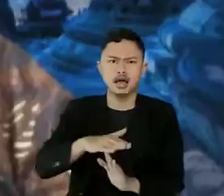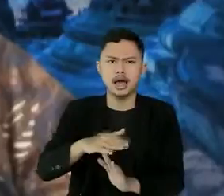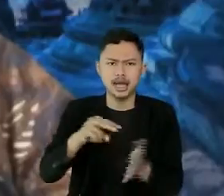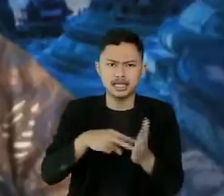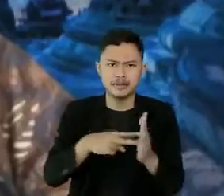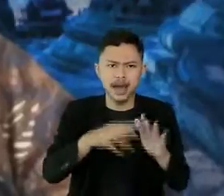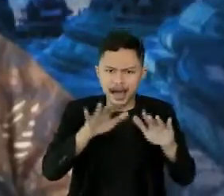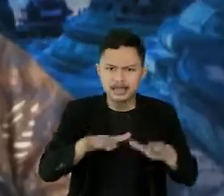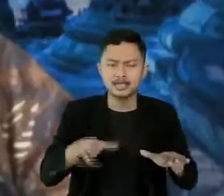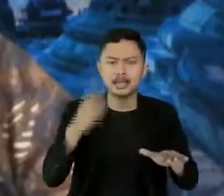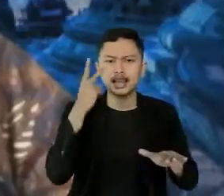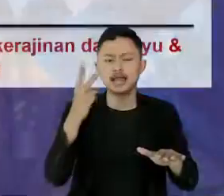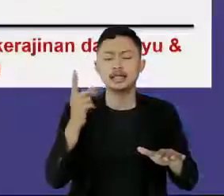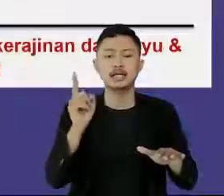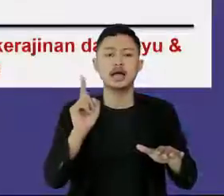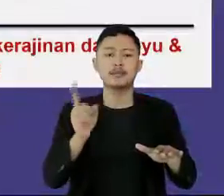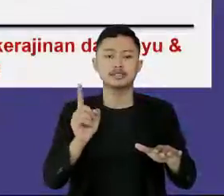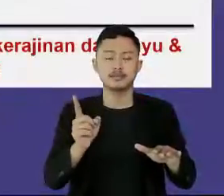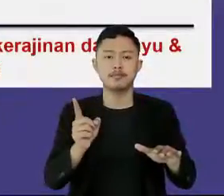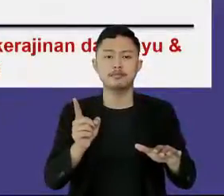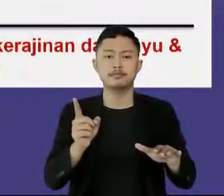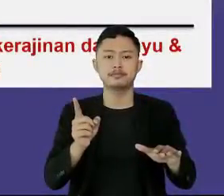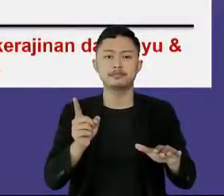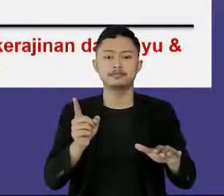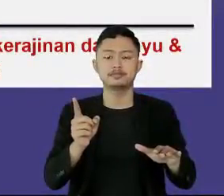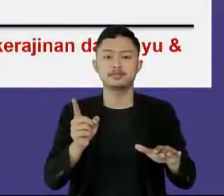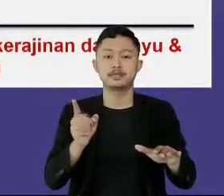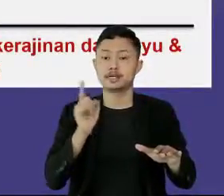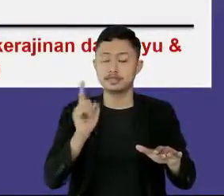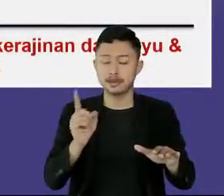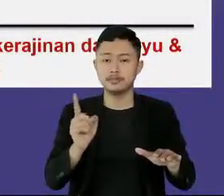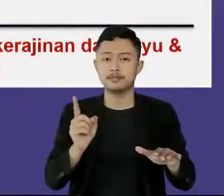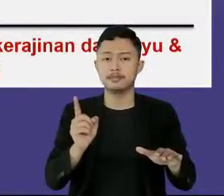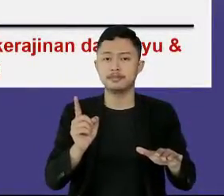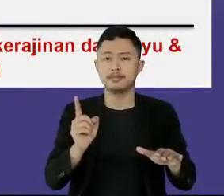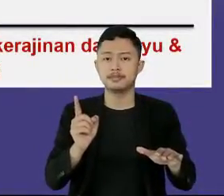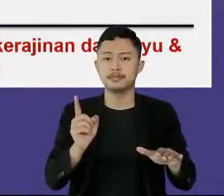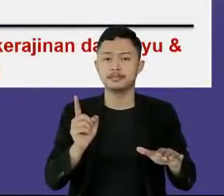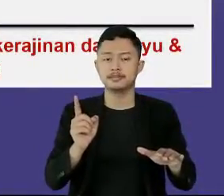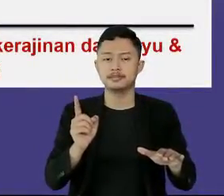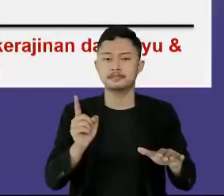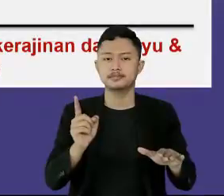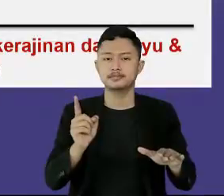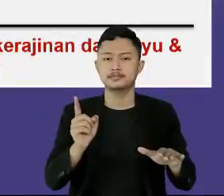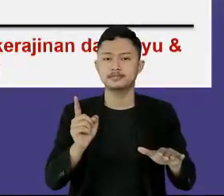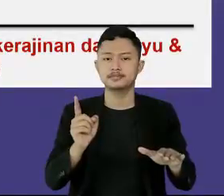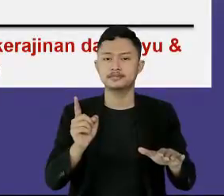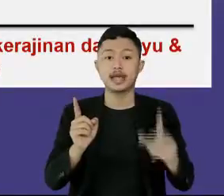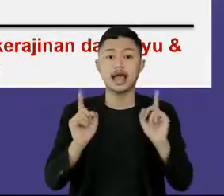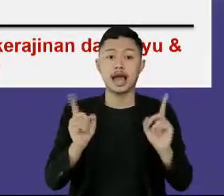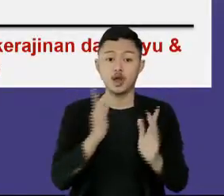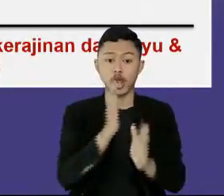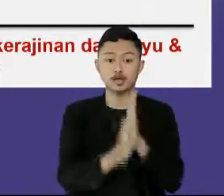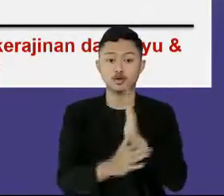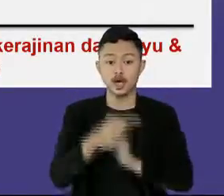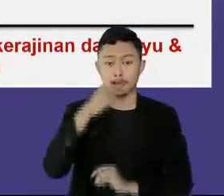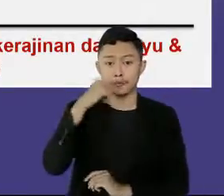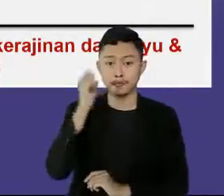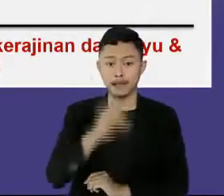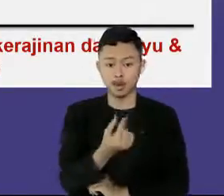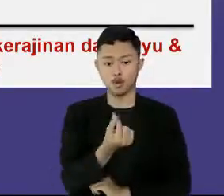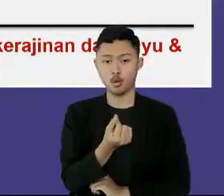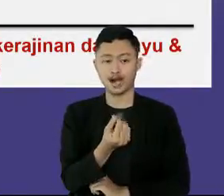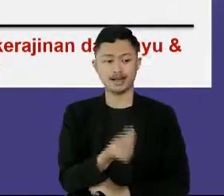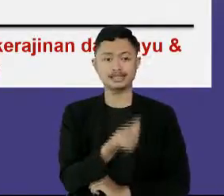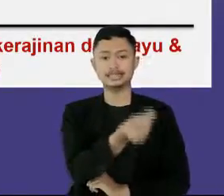harus berhati-hati karena di dalam hal apa terutama yang kalau yang langsung ya dari perbankan